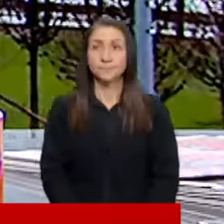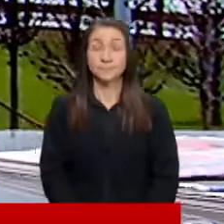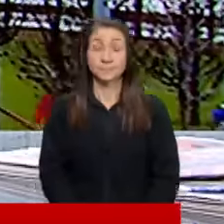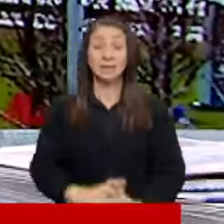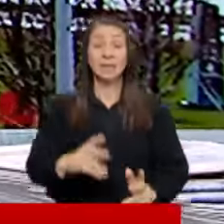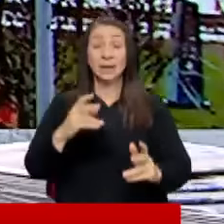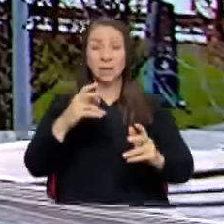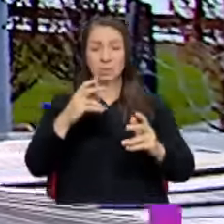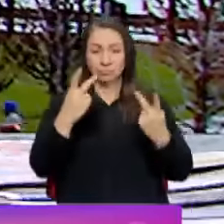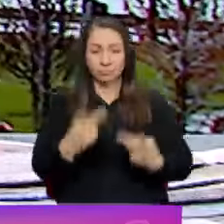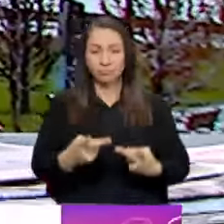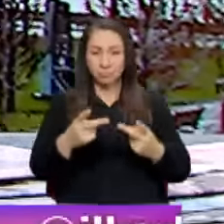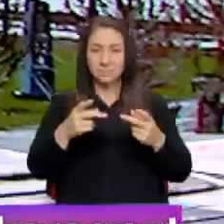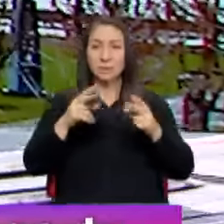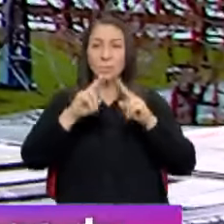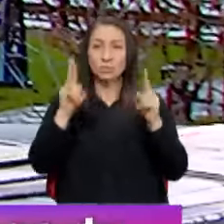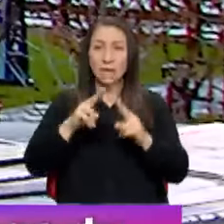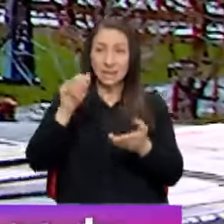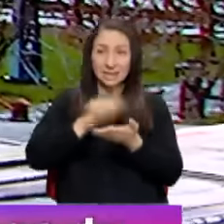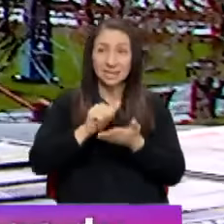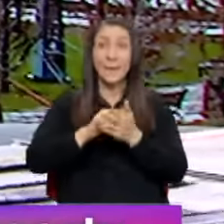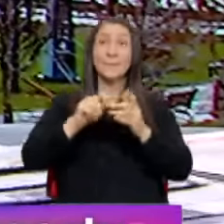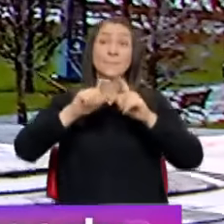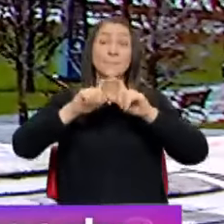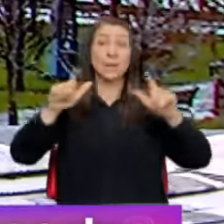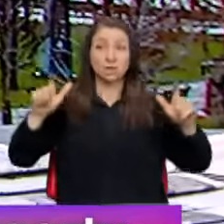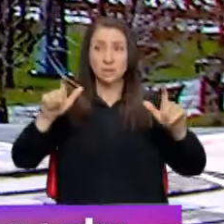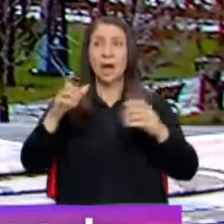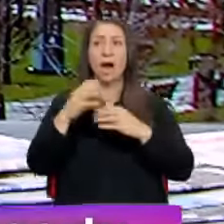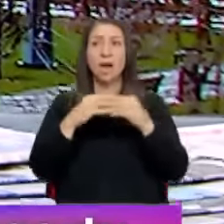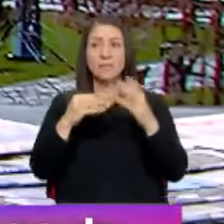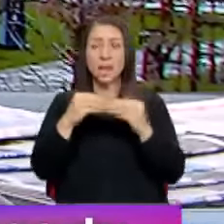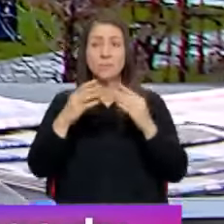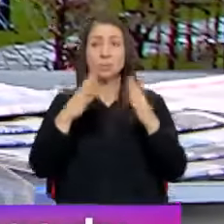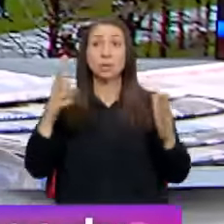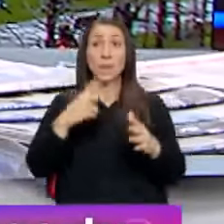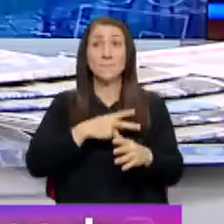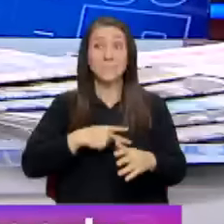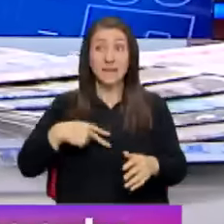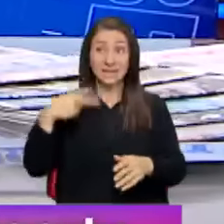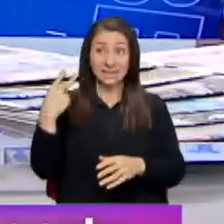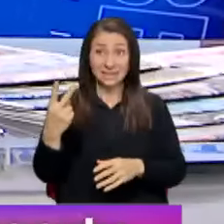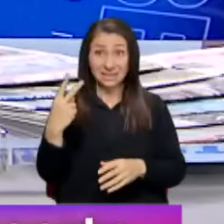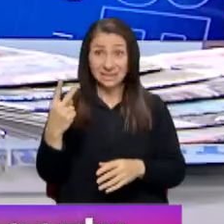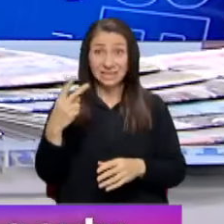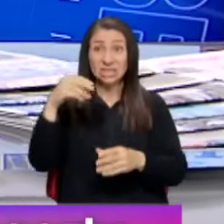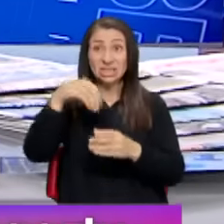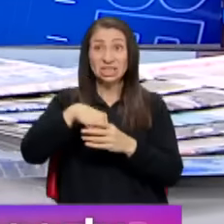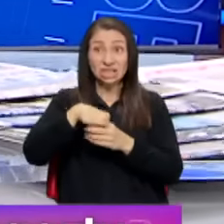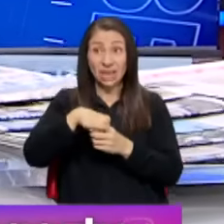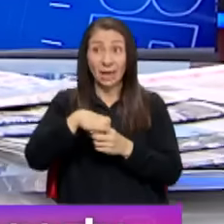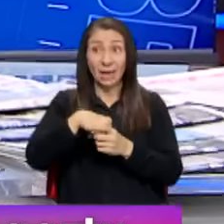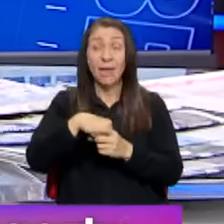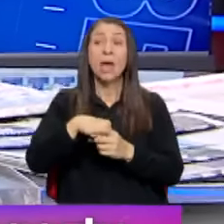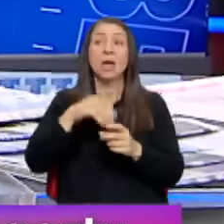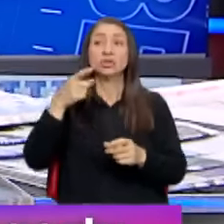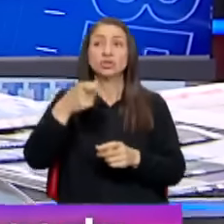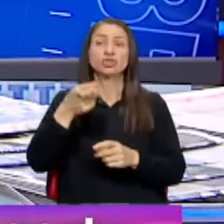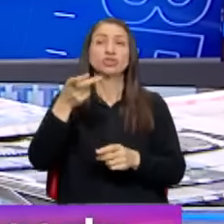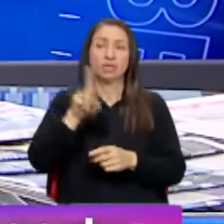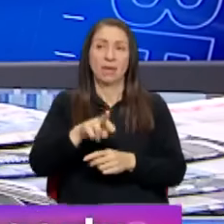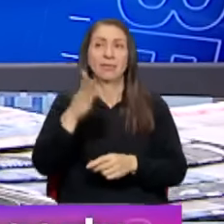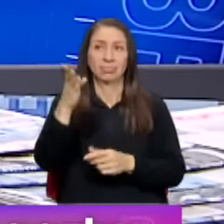Yerel gazetelerde, ulusal gazetelerde manşette Adana Büyükşehir Belediyesi'nin içinde işlenen